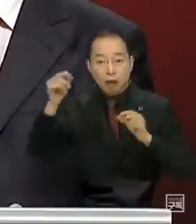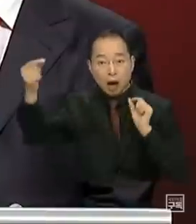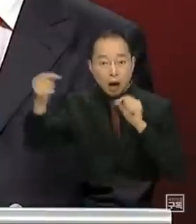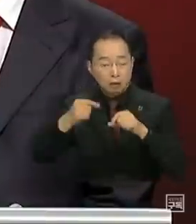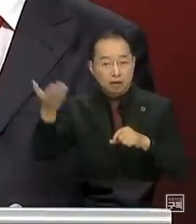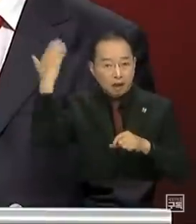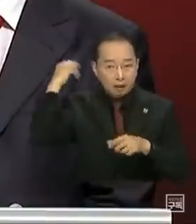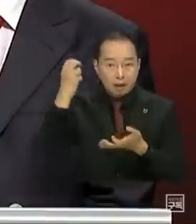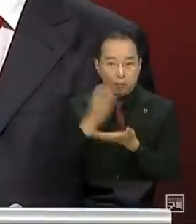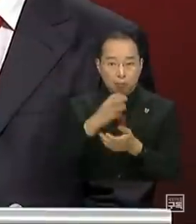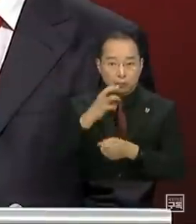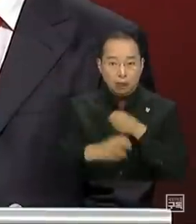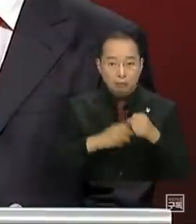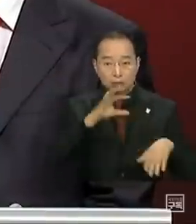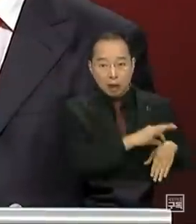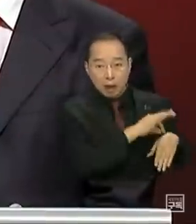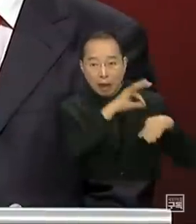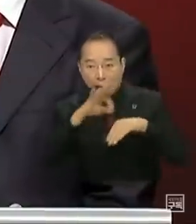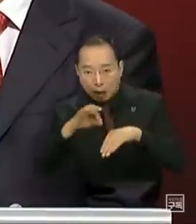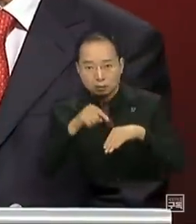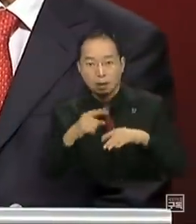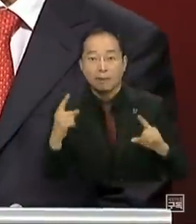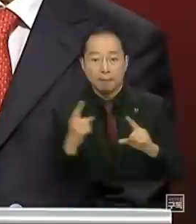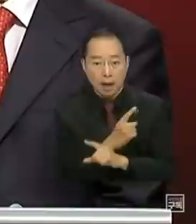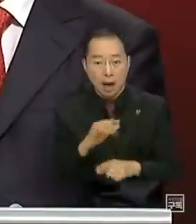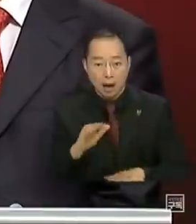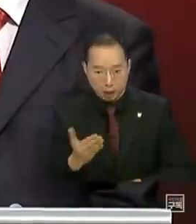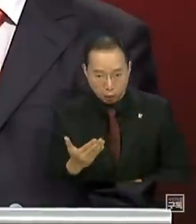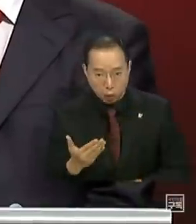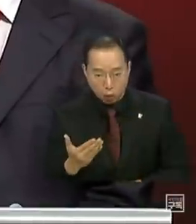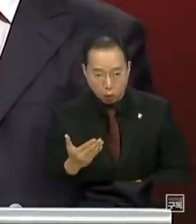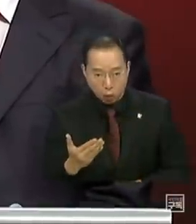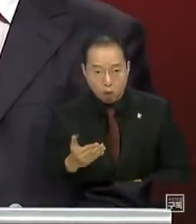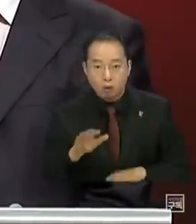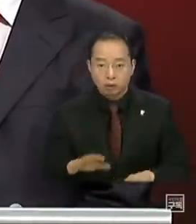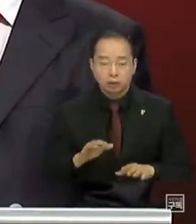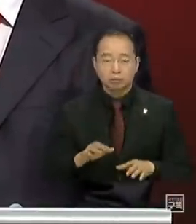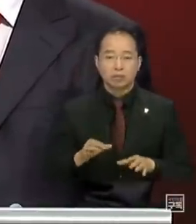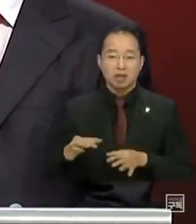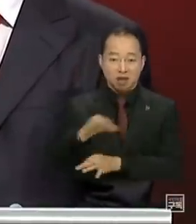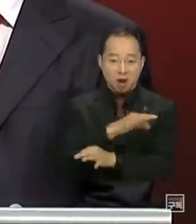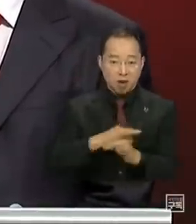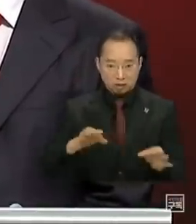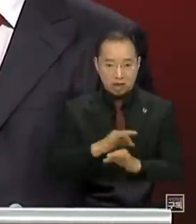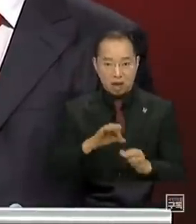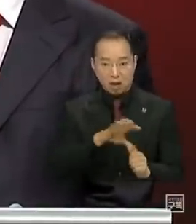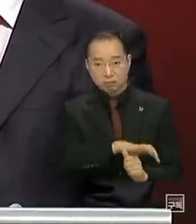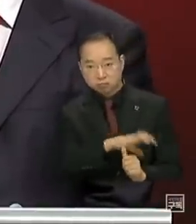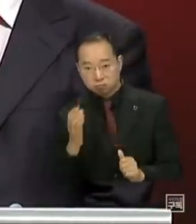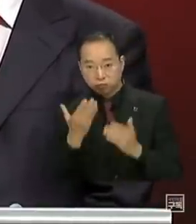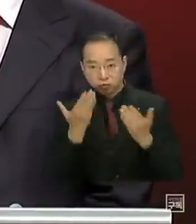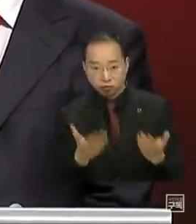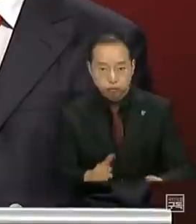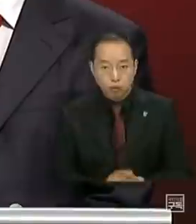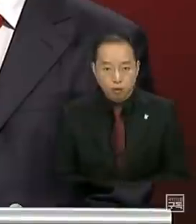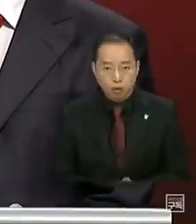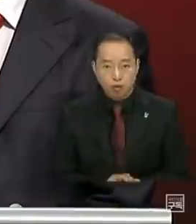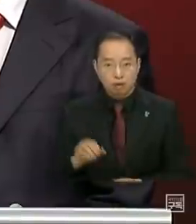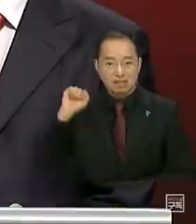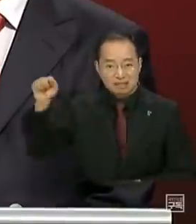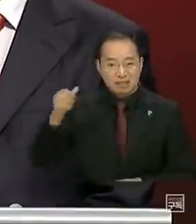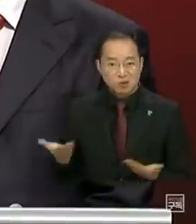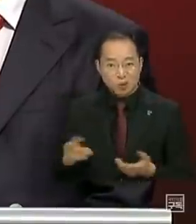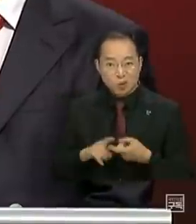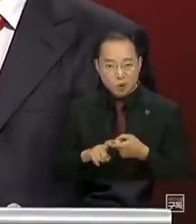되고 선진국 경제 시스템으로 가기 위해서 예. 규제 철폐와 강성 노조를 예. 타파하는 것을 예. 해야 되고